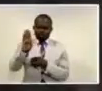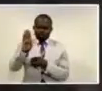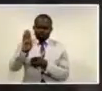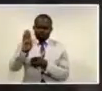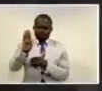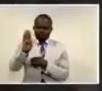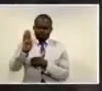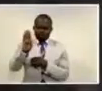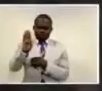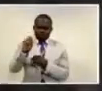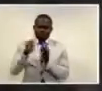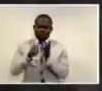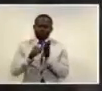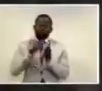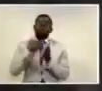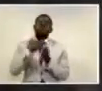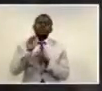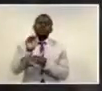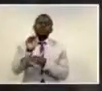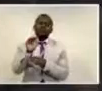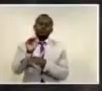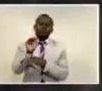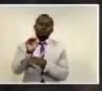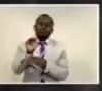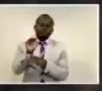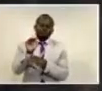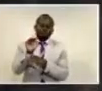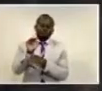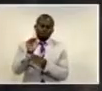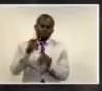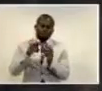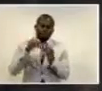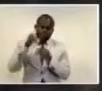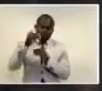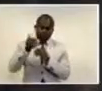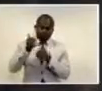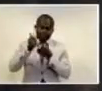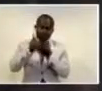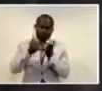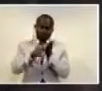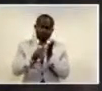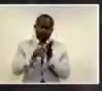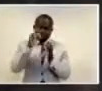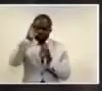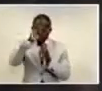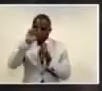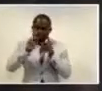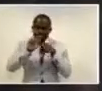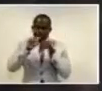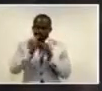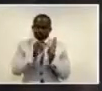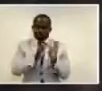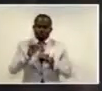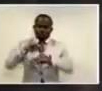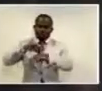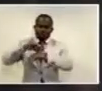wageze icyo kibazo nashaka kukubaza ariko uraza no kumbwira aho mugejeje ikibazo cyo gushaka abantu batunganya